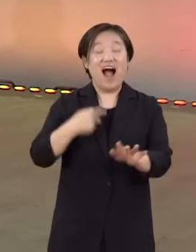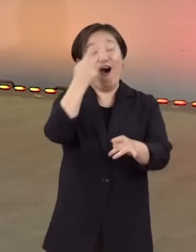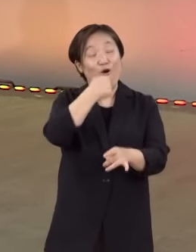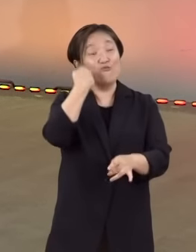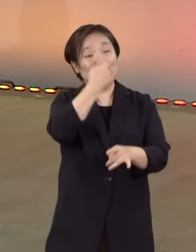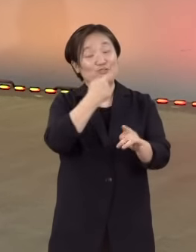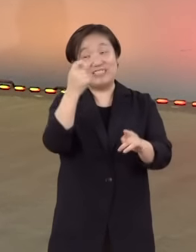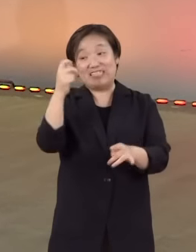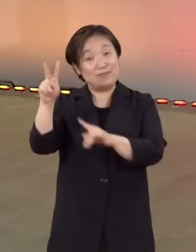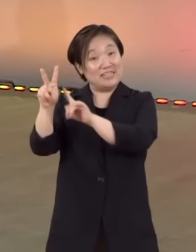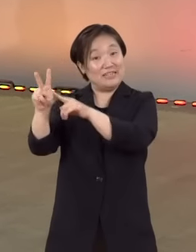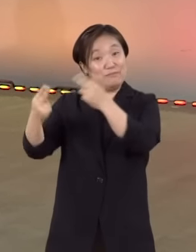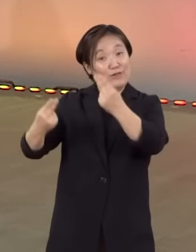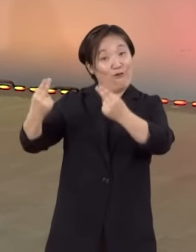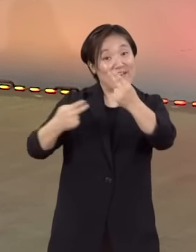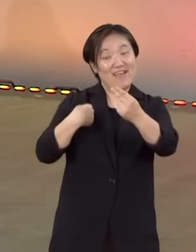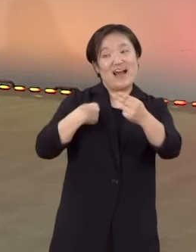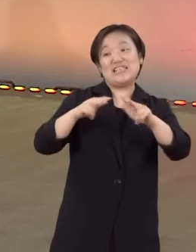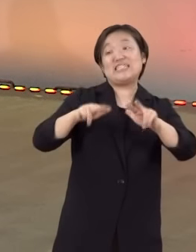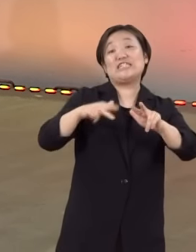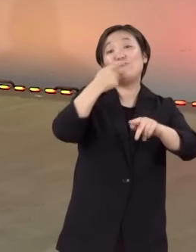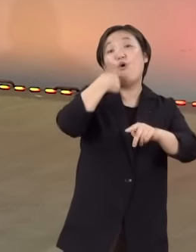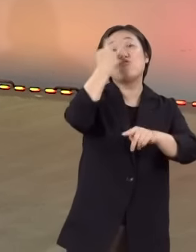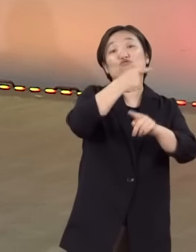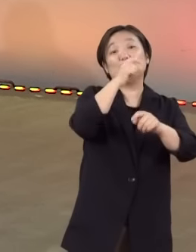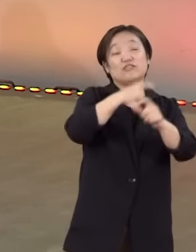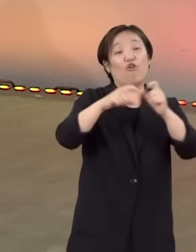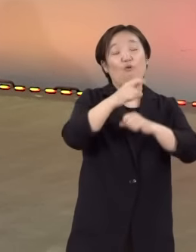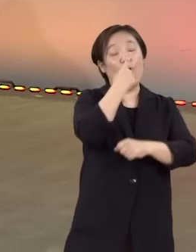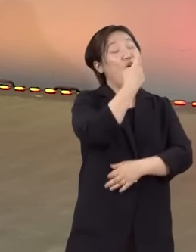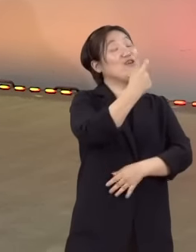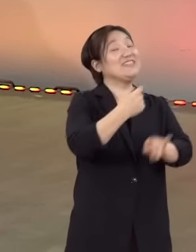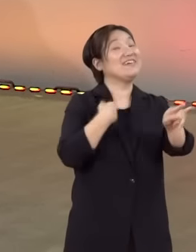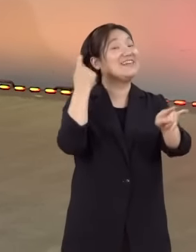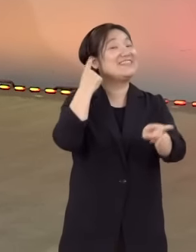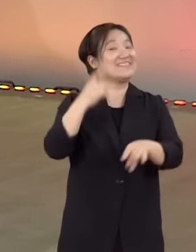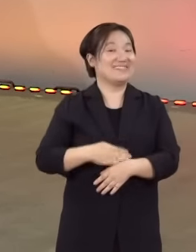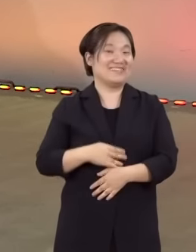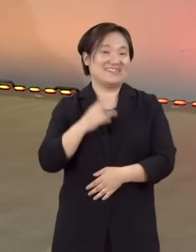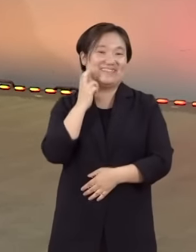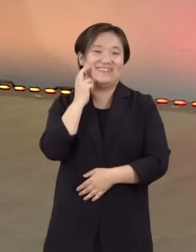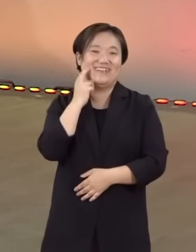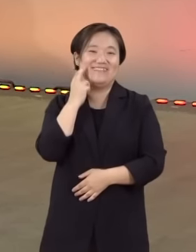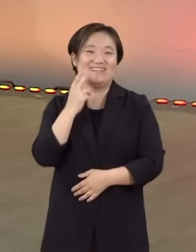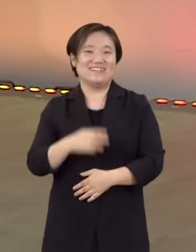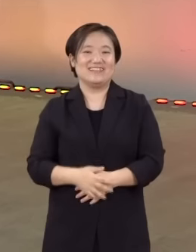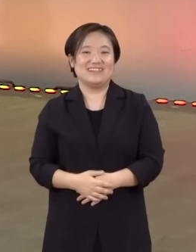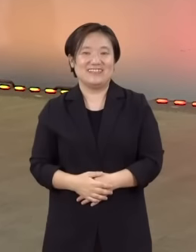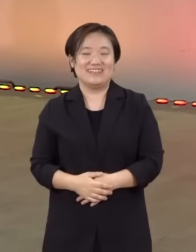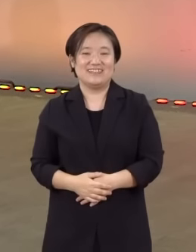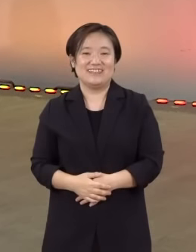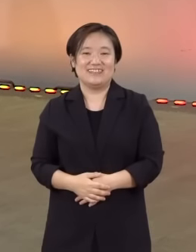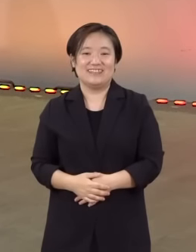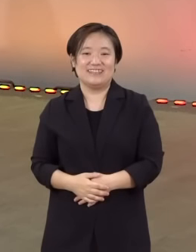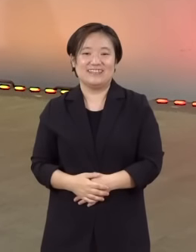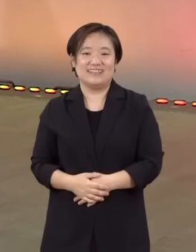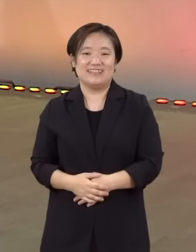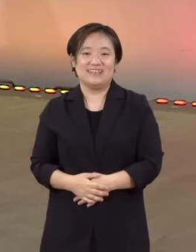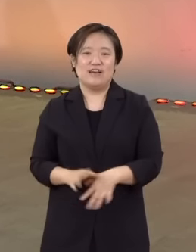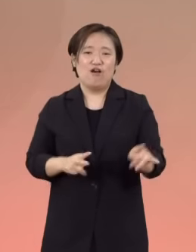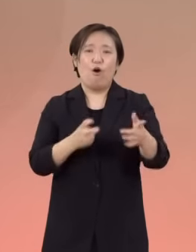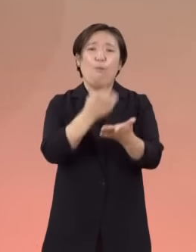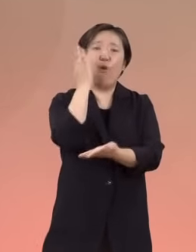아 이거 카메라 내 부셔버리고 싶다고 이렇게 우스갯 소리로 농담으로 얘기하는데 예 이제 어디 법문 가고 법에